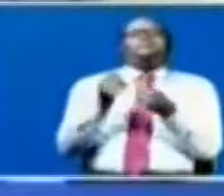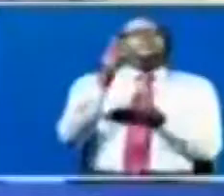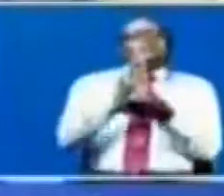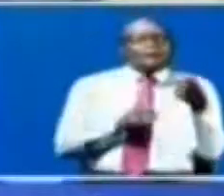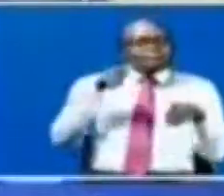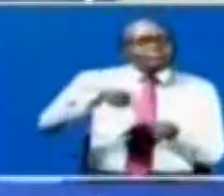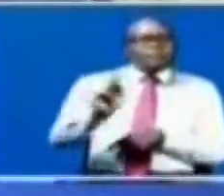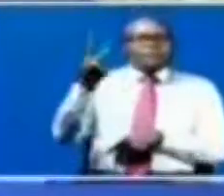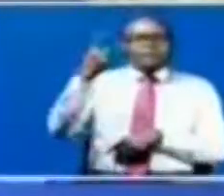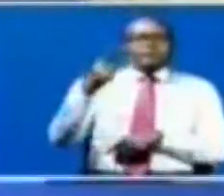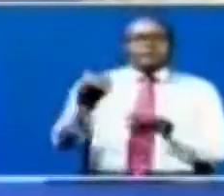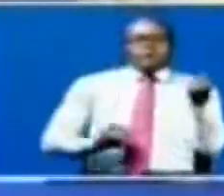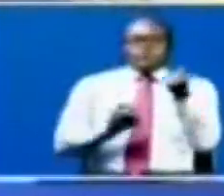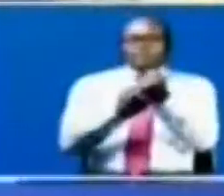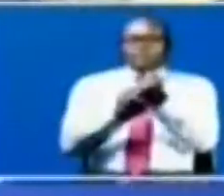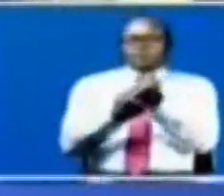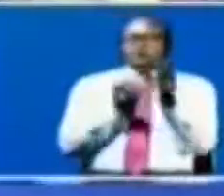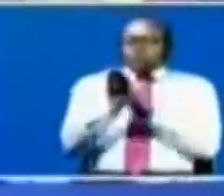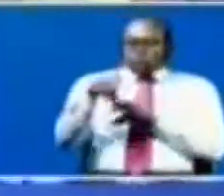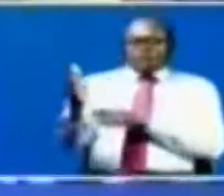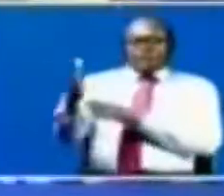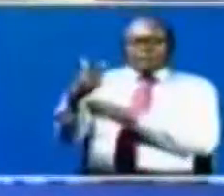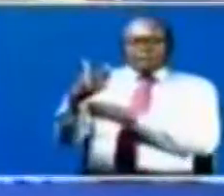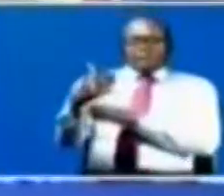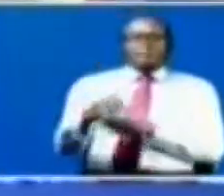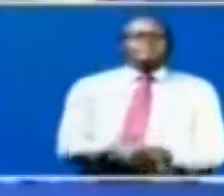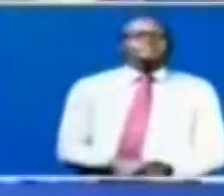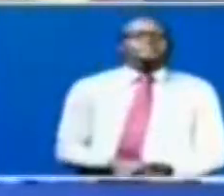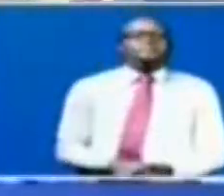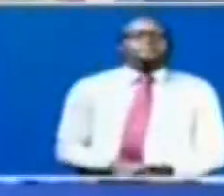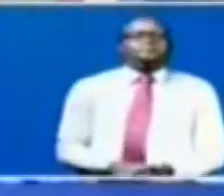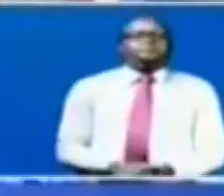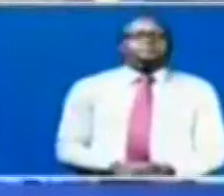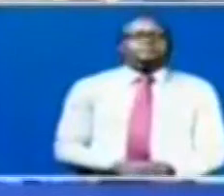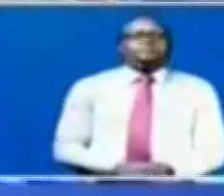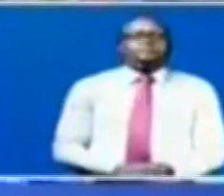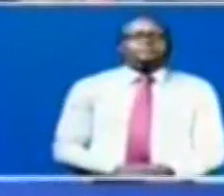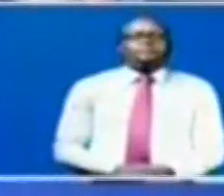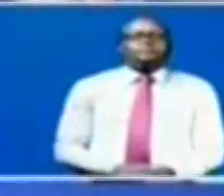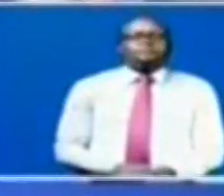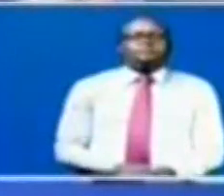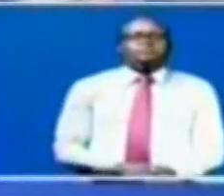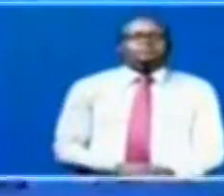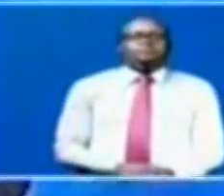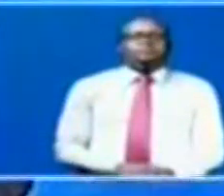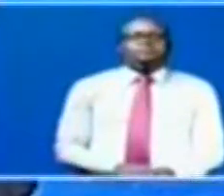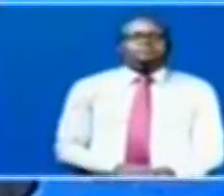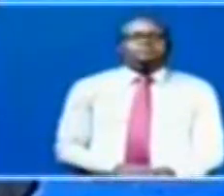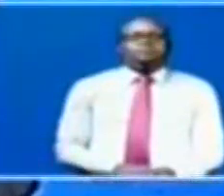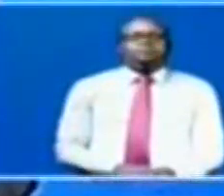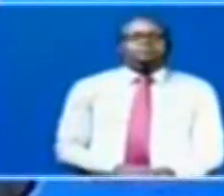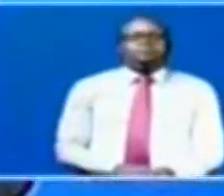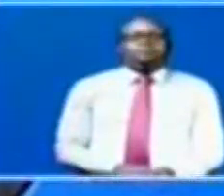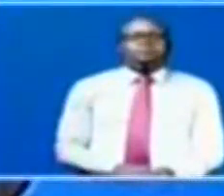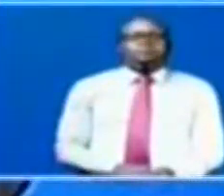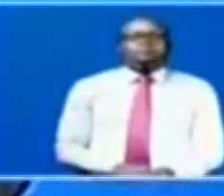Kenya watakaofadhiliwa na ubalozi huo. Omar Abdi, KTN News, Nairobi.